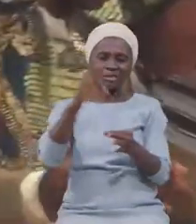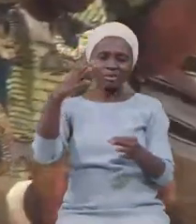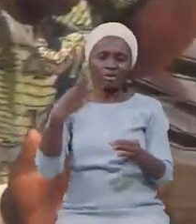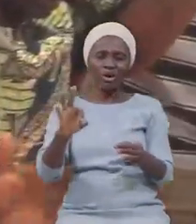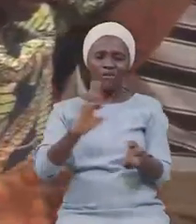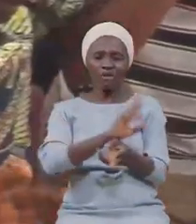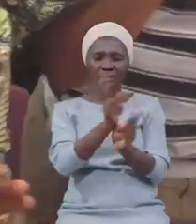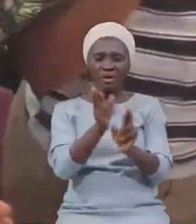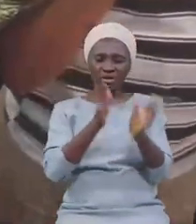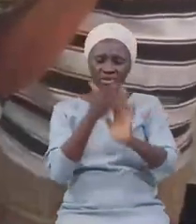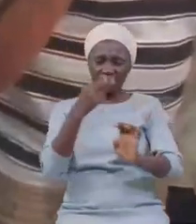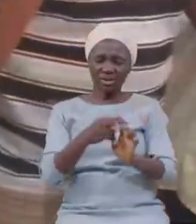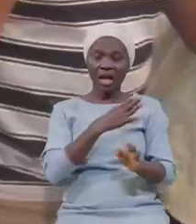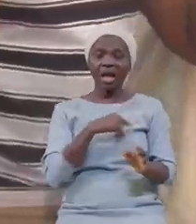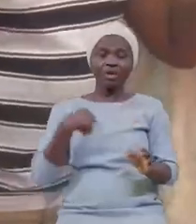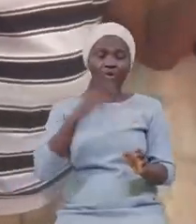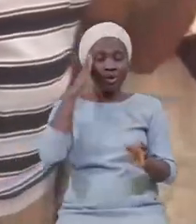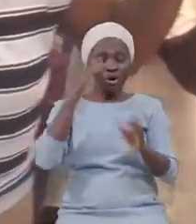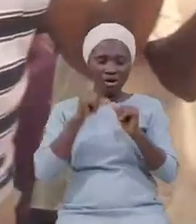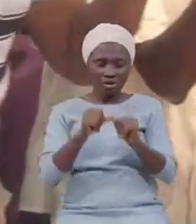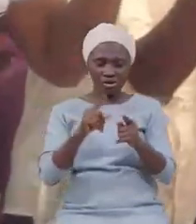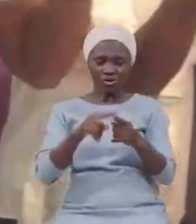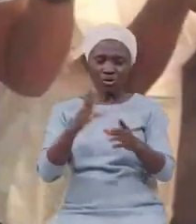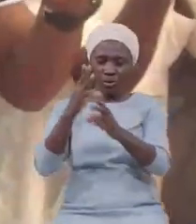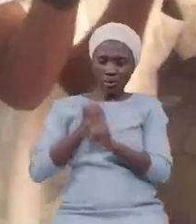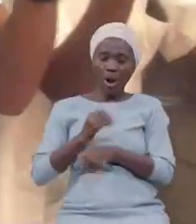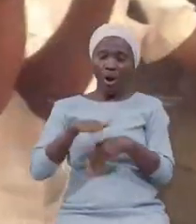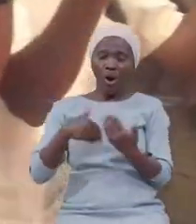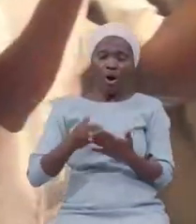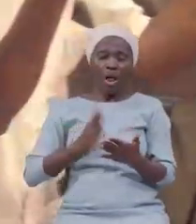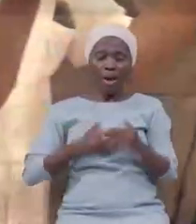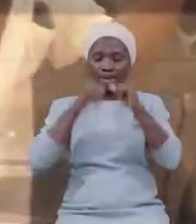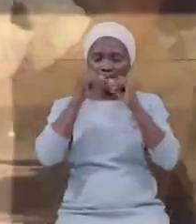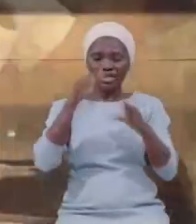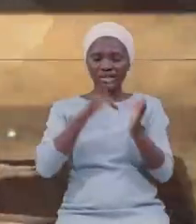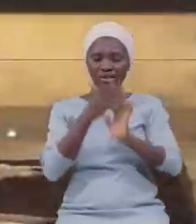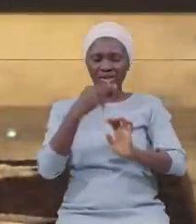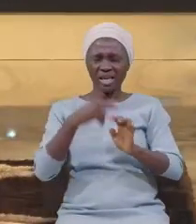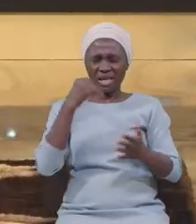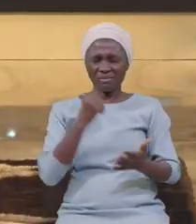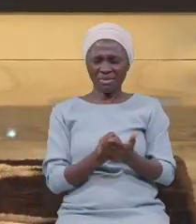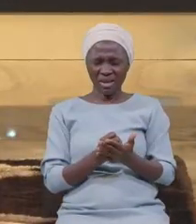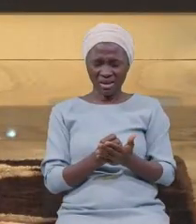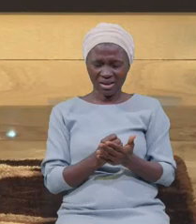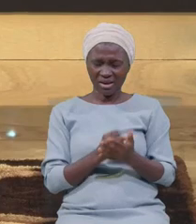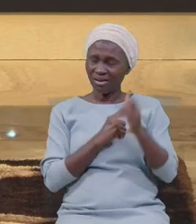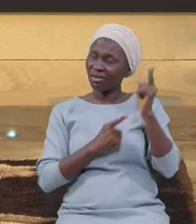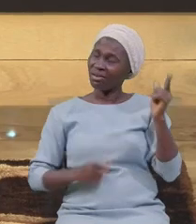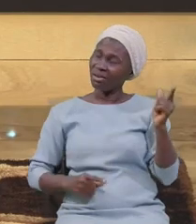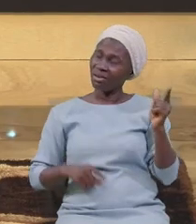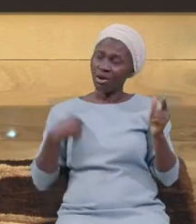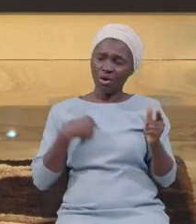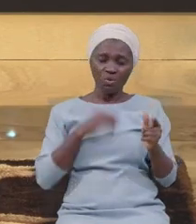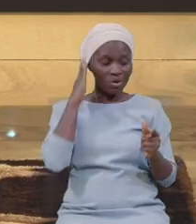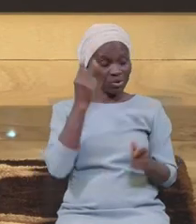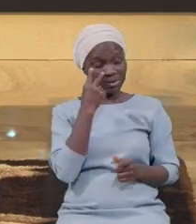Nous allons continuer à posséder toutes nos possessions au nom de Jésus. Seigneur, nous allons voir